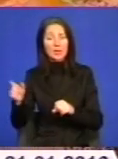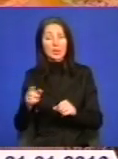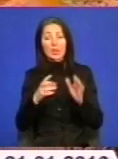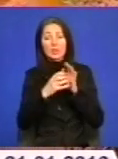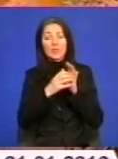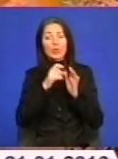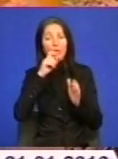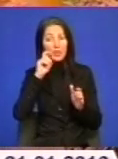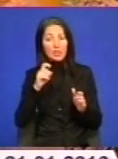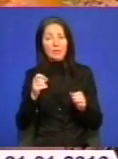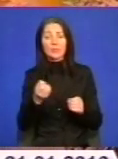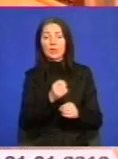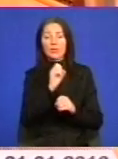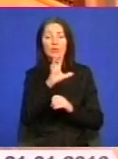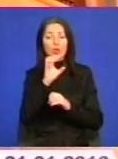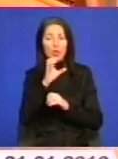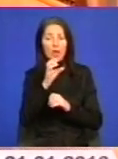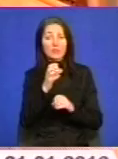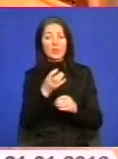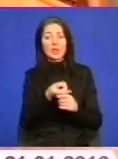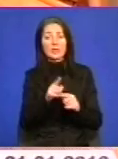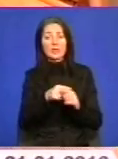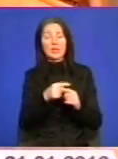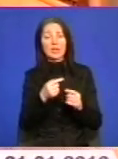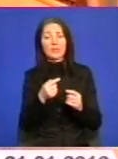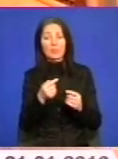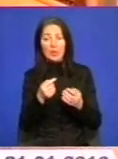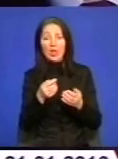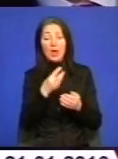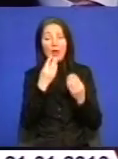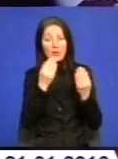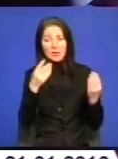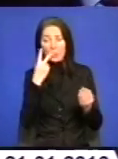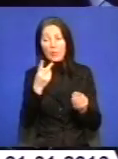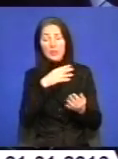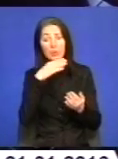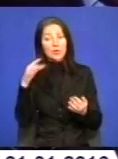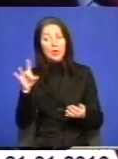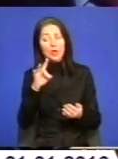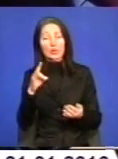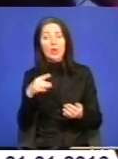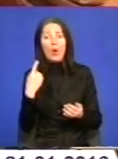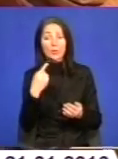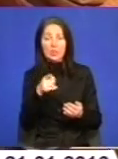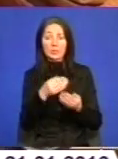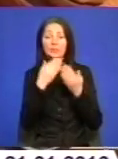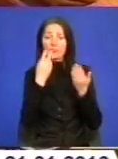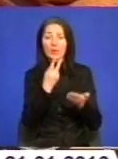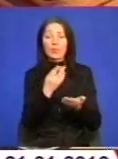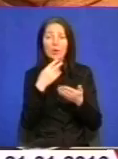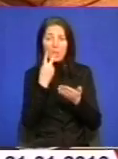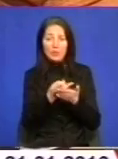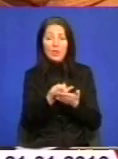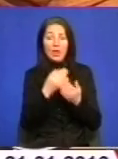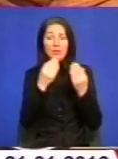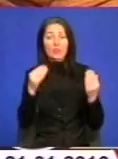Світлини цієї пересувної виставки побачили у багатьох районах області. Її представляло у виставкових залах та музеях,